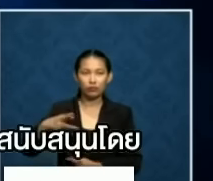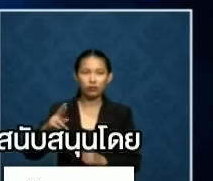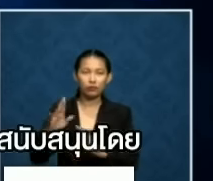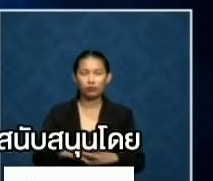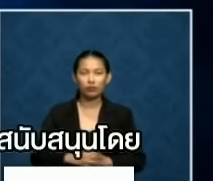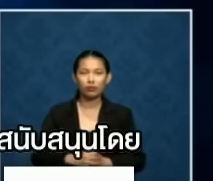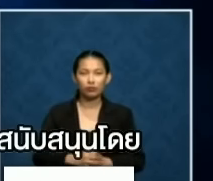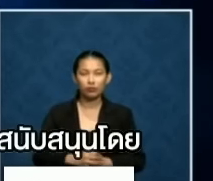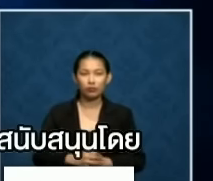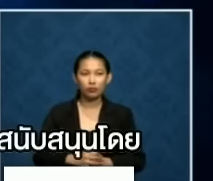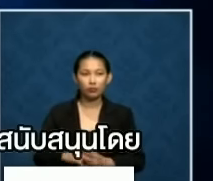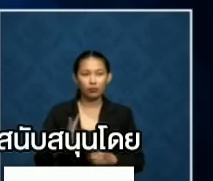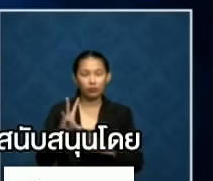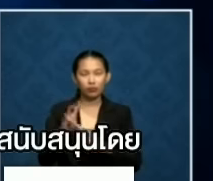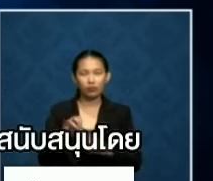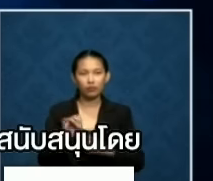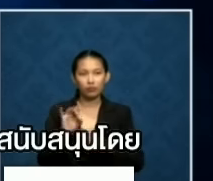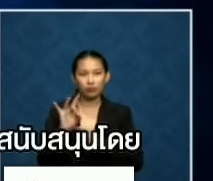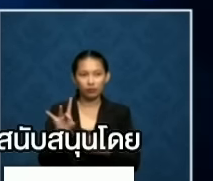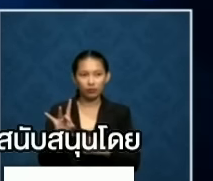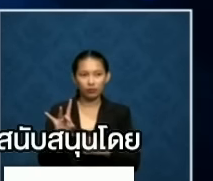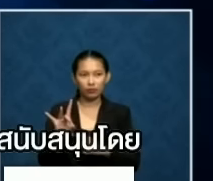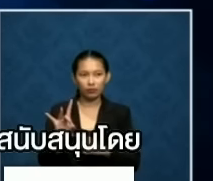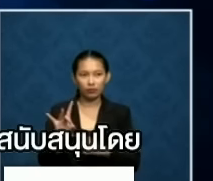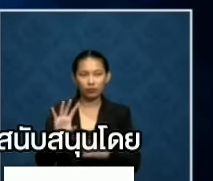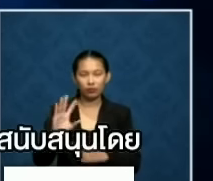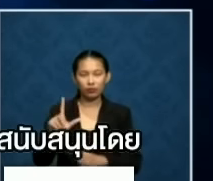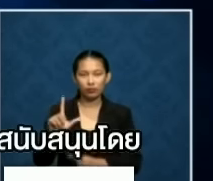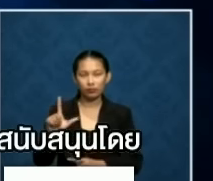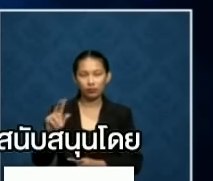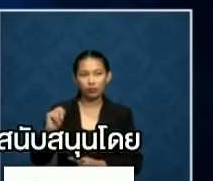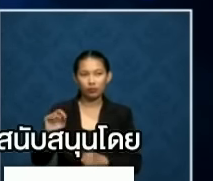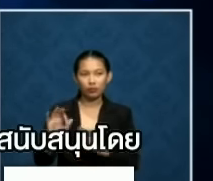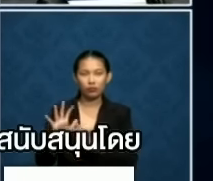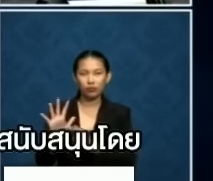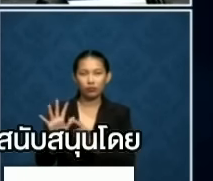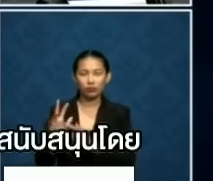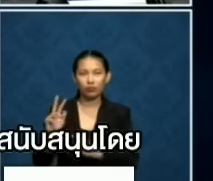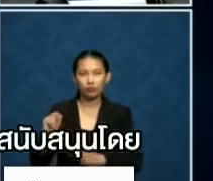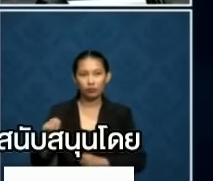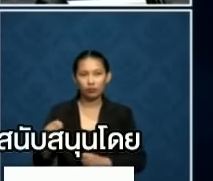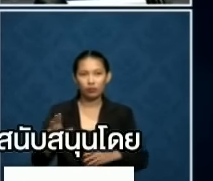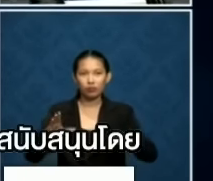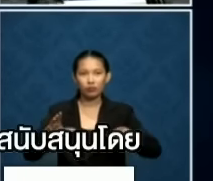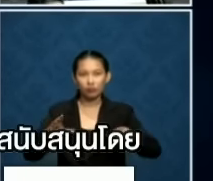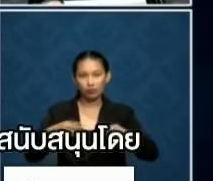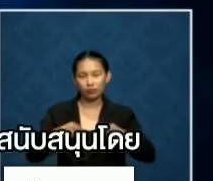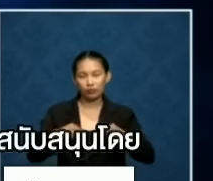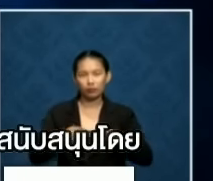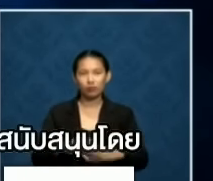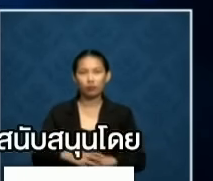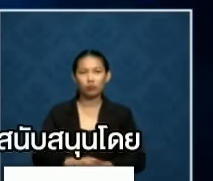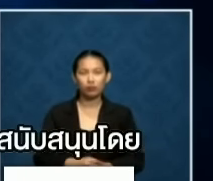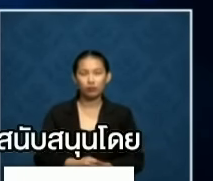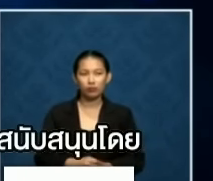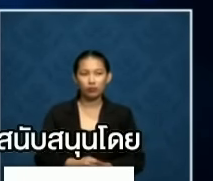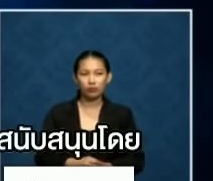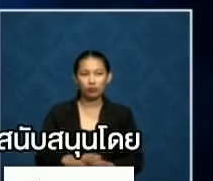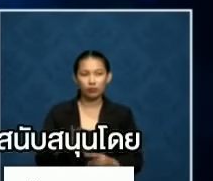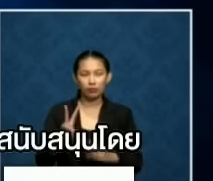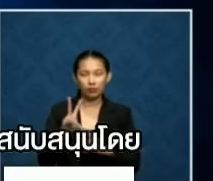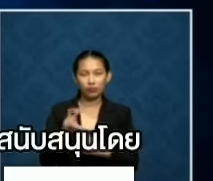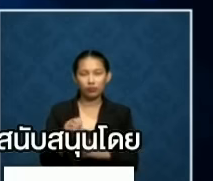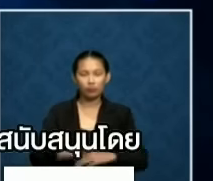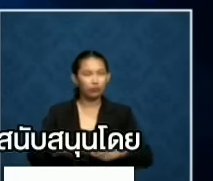แม้เมื่อวานนี้สมาชิกจะเข้าเนี่ย493กึ่งหนึ่งก็คือ247ท่วมท้นอยู่แล้วแต่กลับกลายเป็นว่